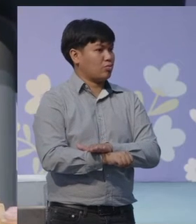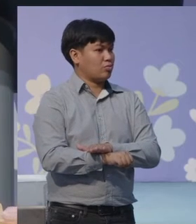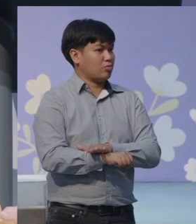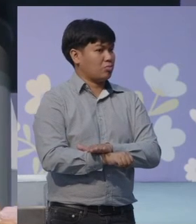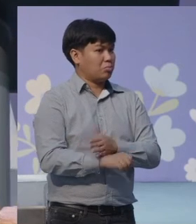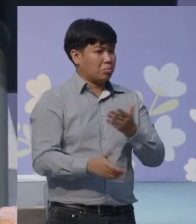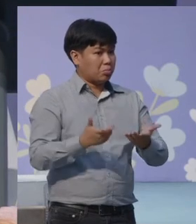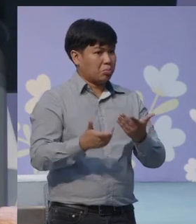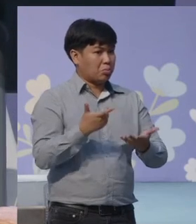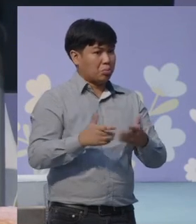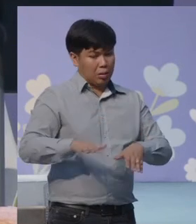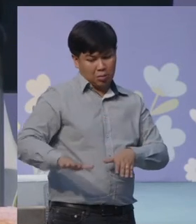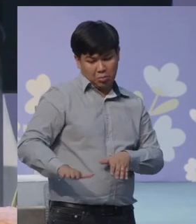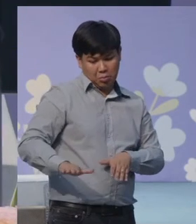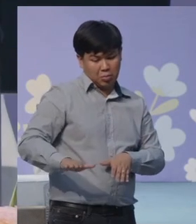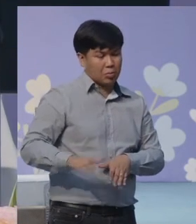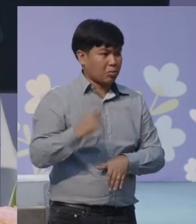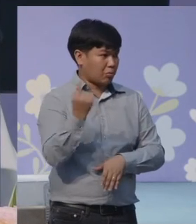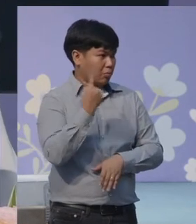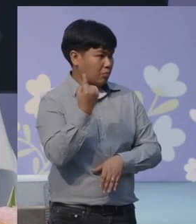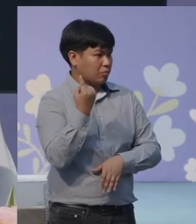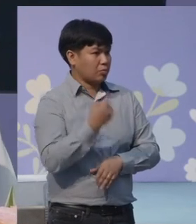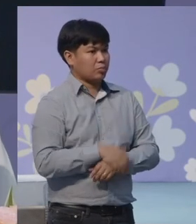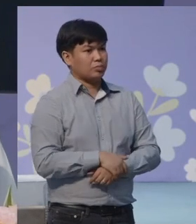Padating pa lang si David. Tagal pa.